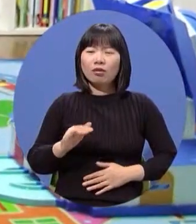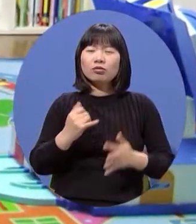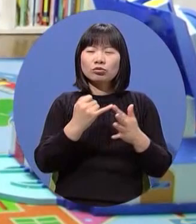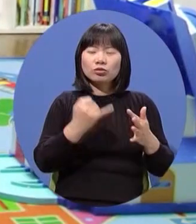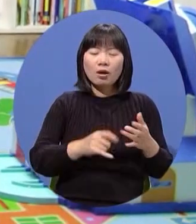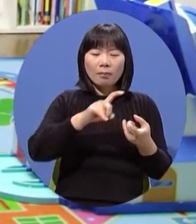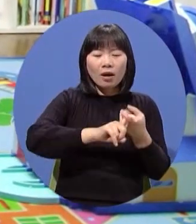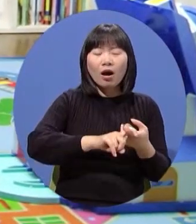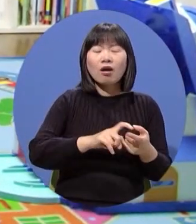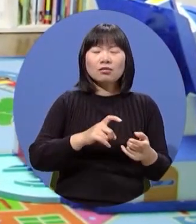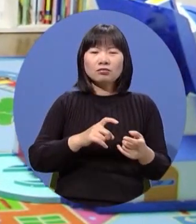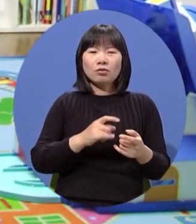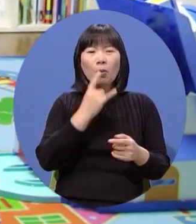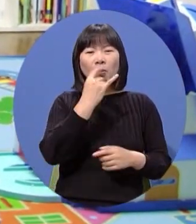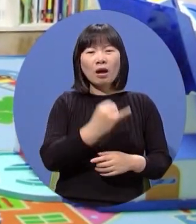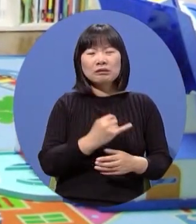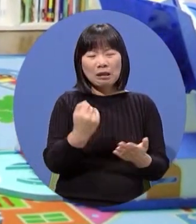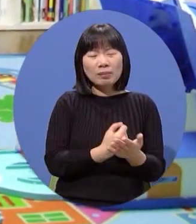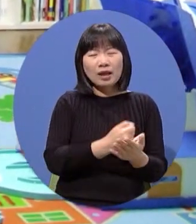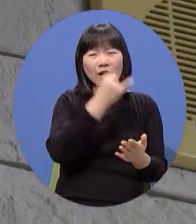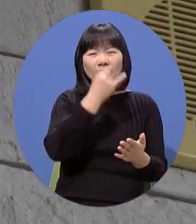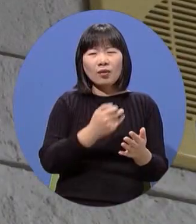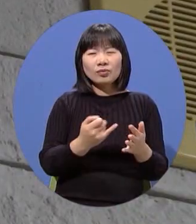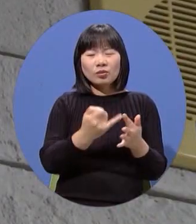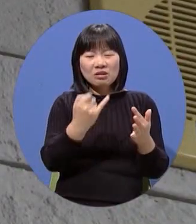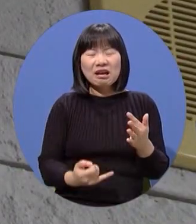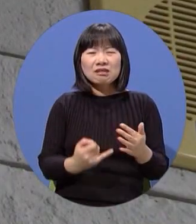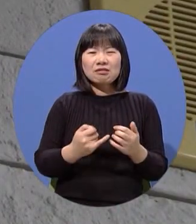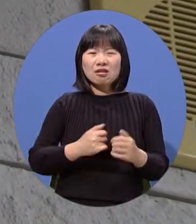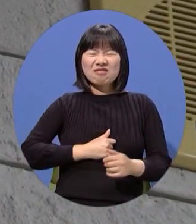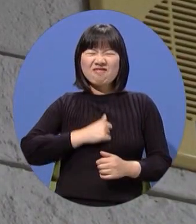드는 엄마가 서운한 현군, 동생에게 화풀이를 합니다.